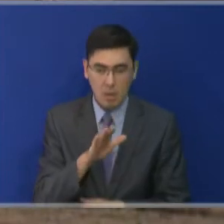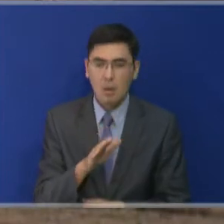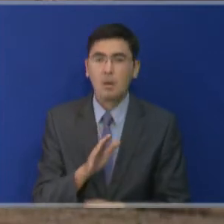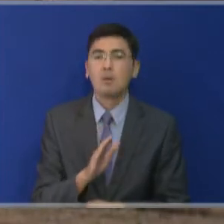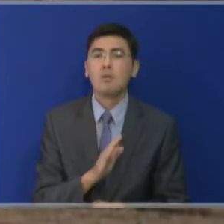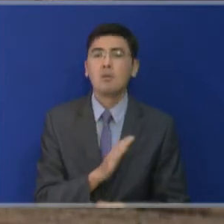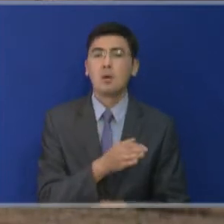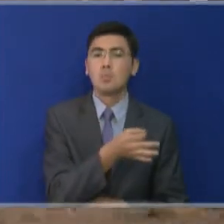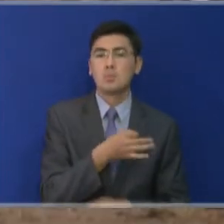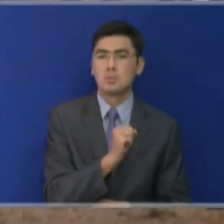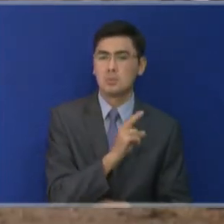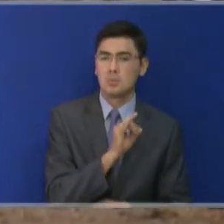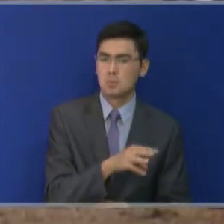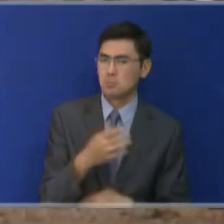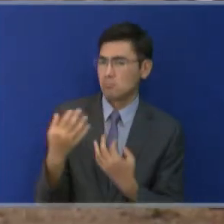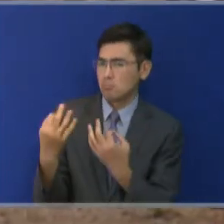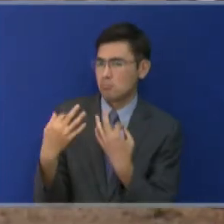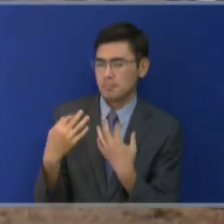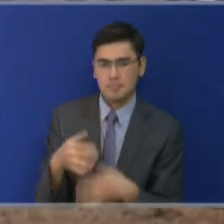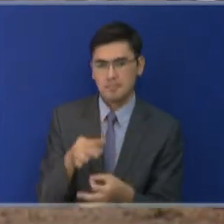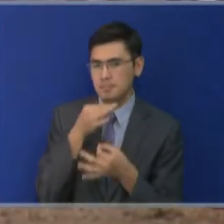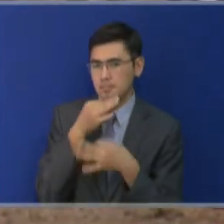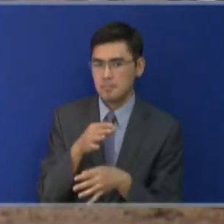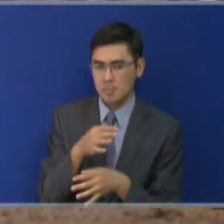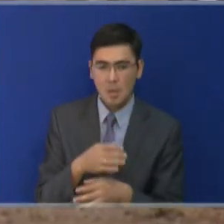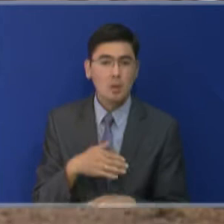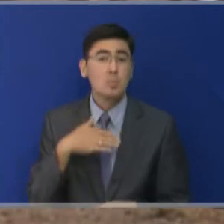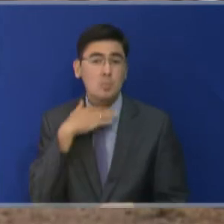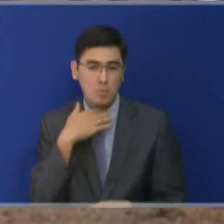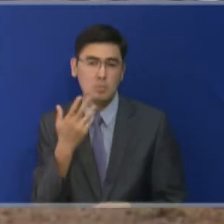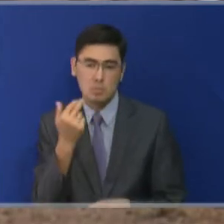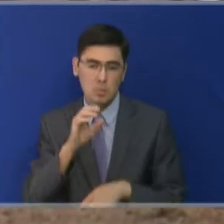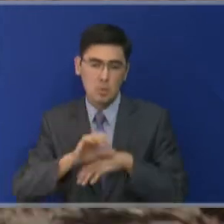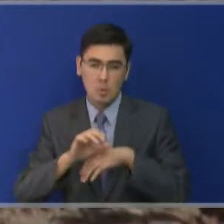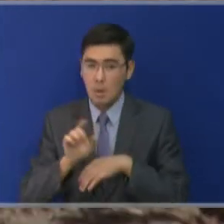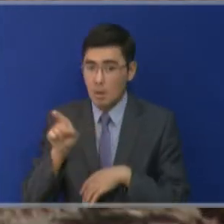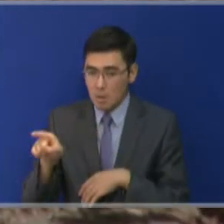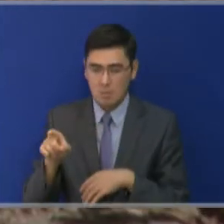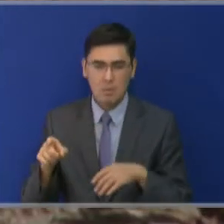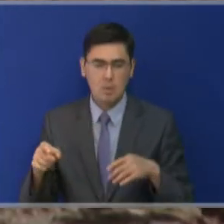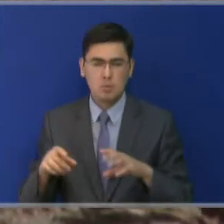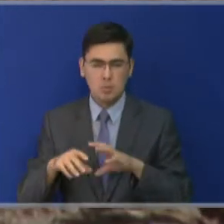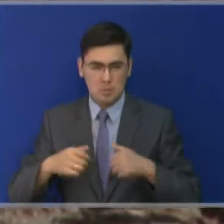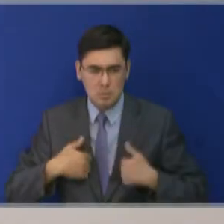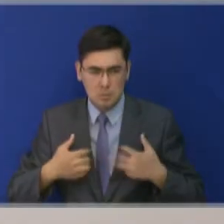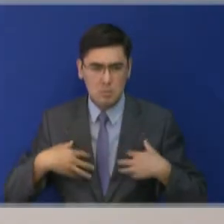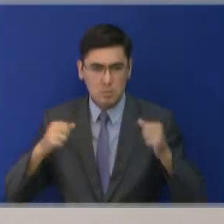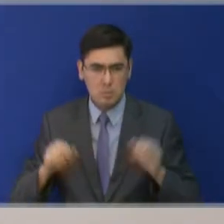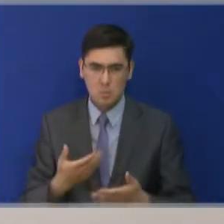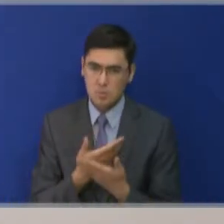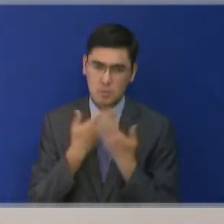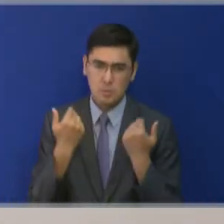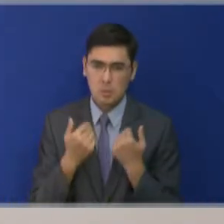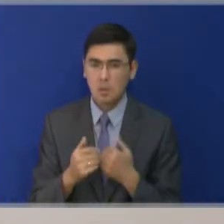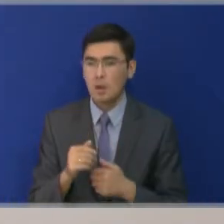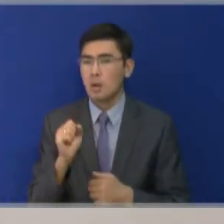облыс әкімінің көңілінен шықпады. Шын мәнінде ет көп өндіріледі, бірақ сіз ештеңе жасамайсыз және есептемейсіз. Жұмысты қала мен аудан